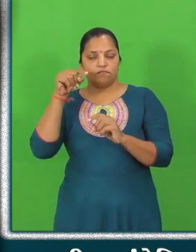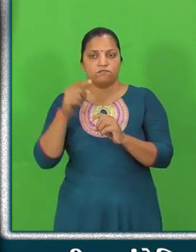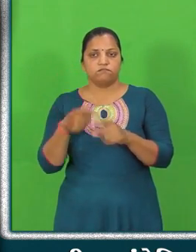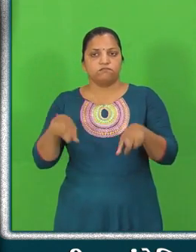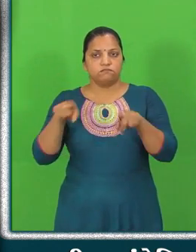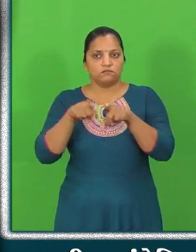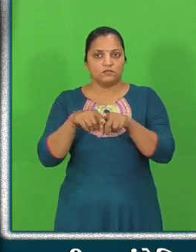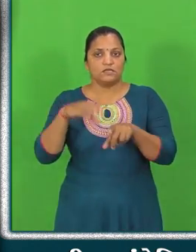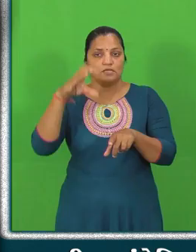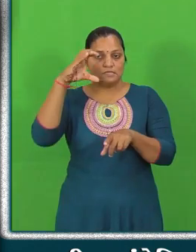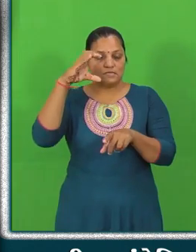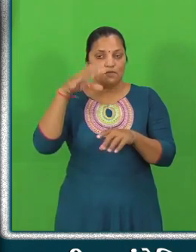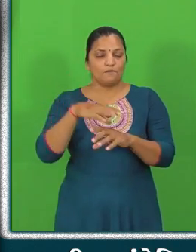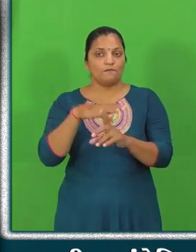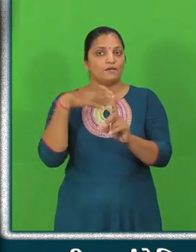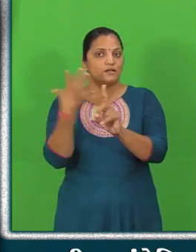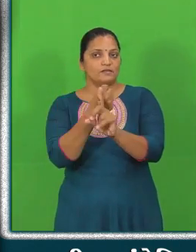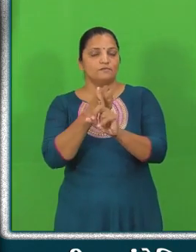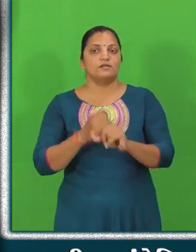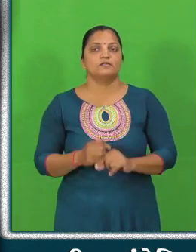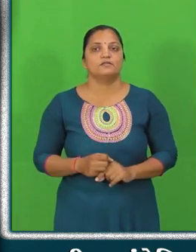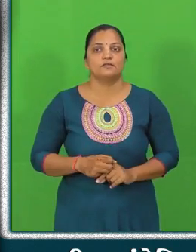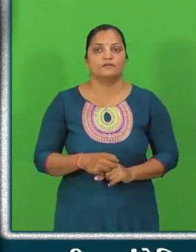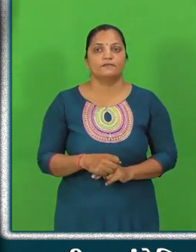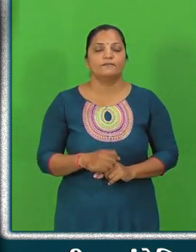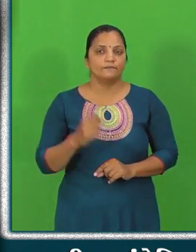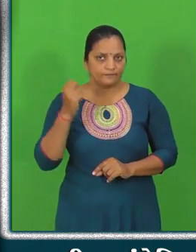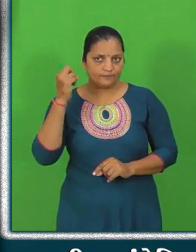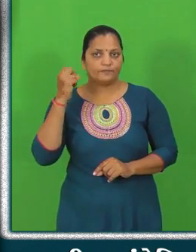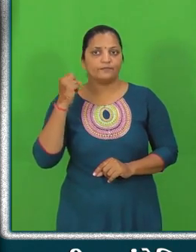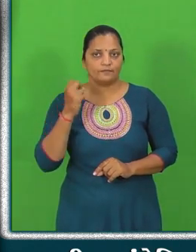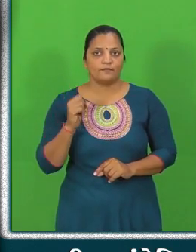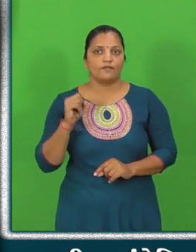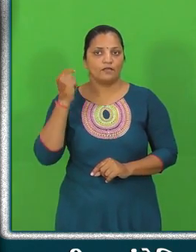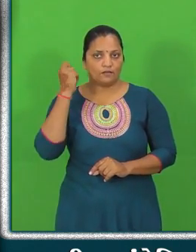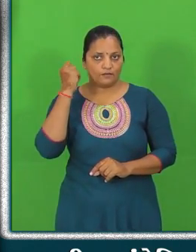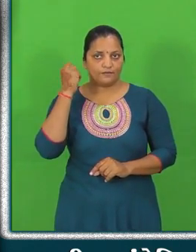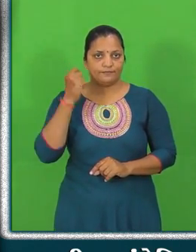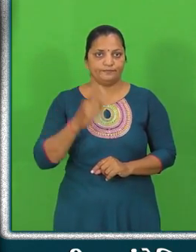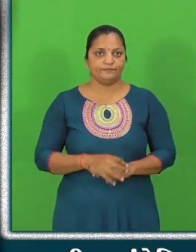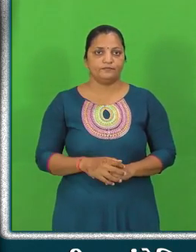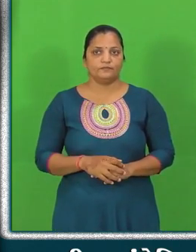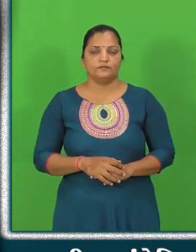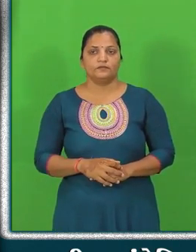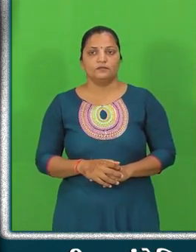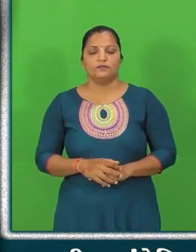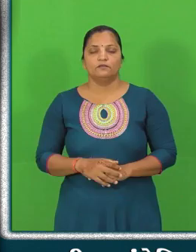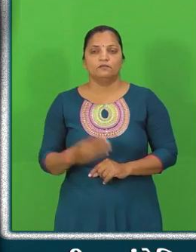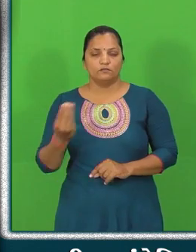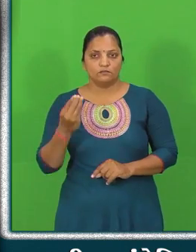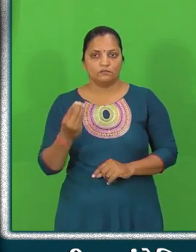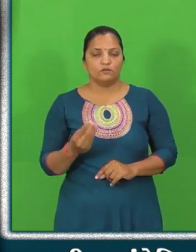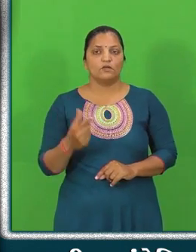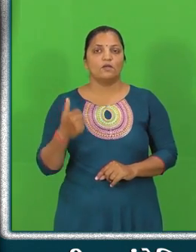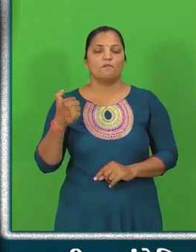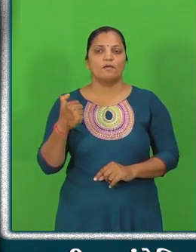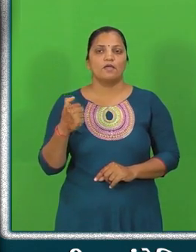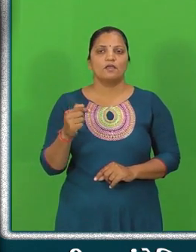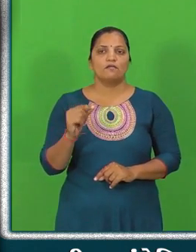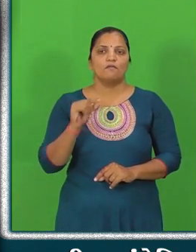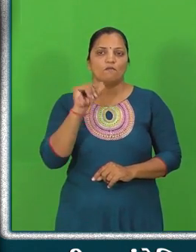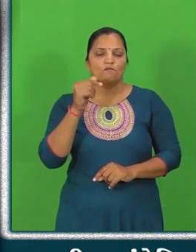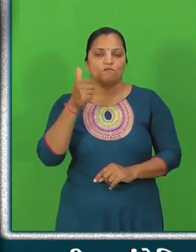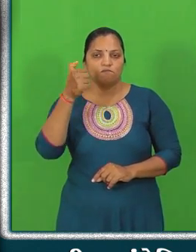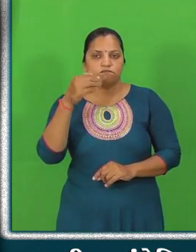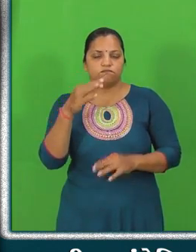तो बिल्कुल ए सी ऊपर ज मळशे। ओके, हुं थोड़ी पेन नी साइज नानी करूं एटले तमने थोड़ुंक वधारे डिटेल में समझ